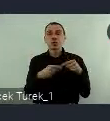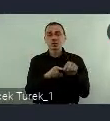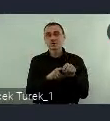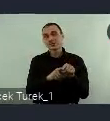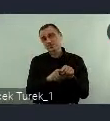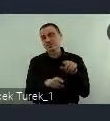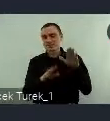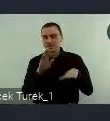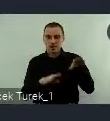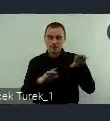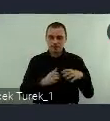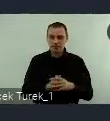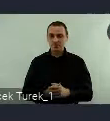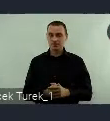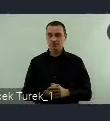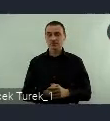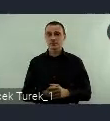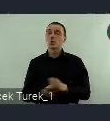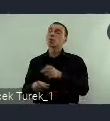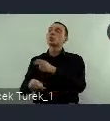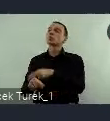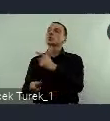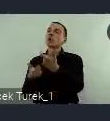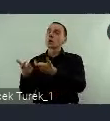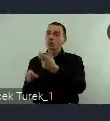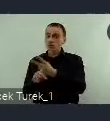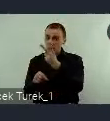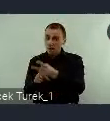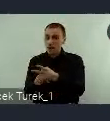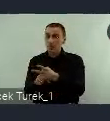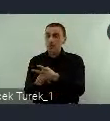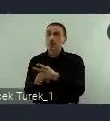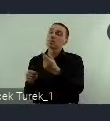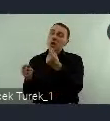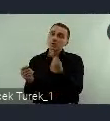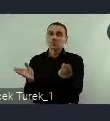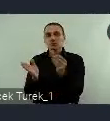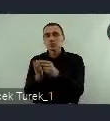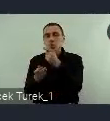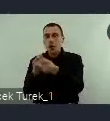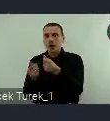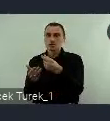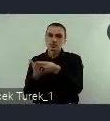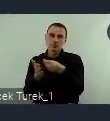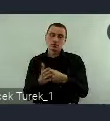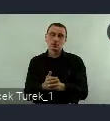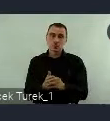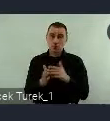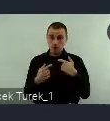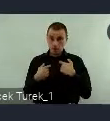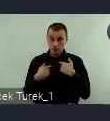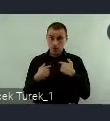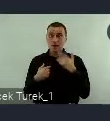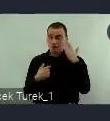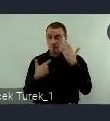się wprowadzić do tego na ile urząd będzie w stanie przyjąć dodatkowe związane z dostępnością dobre jeśli ja mam to realizować OK ja wiem jak to